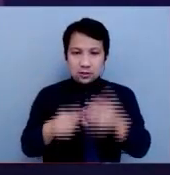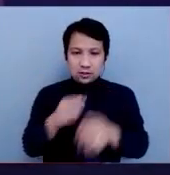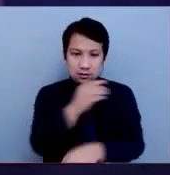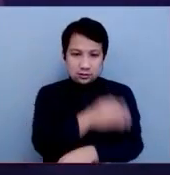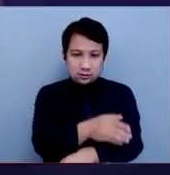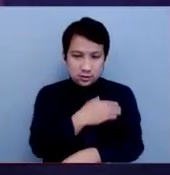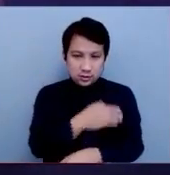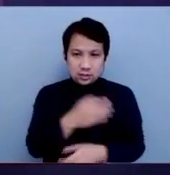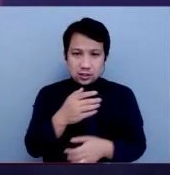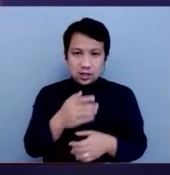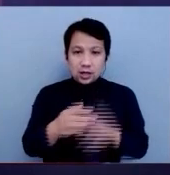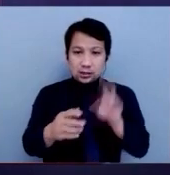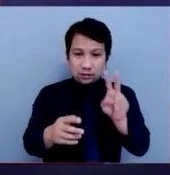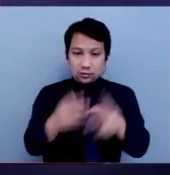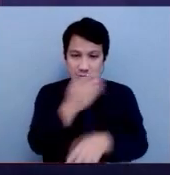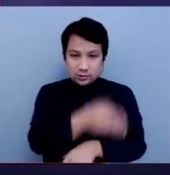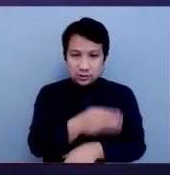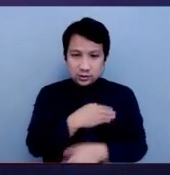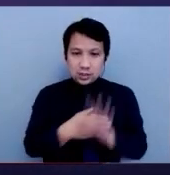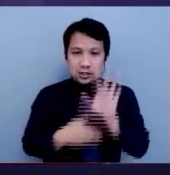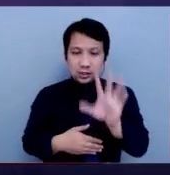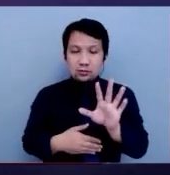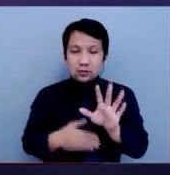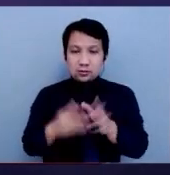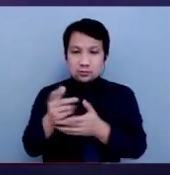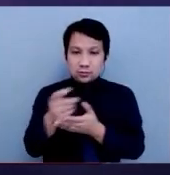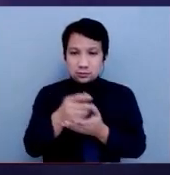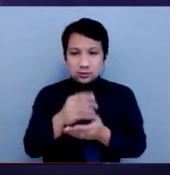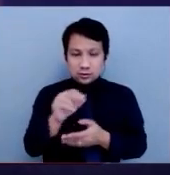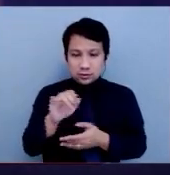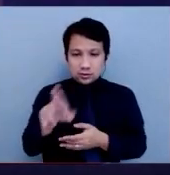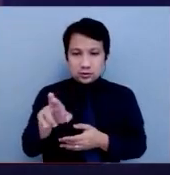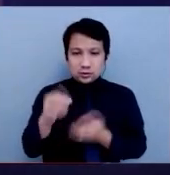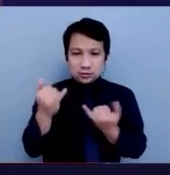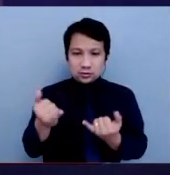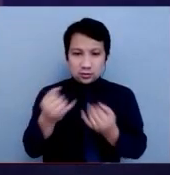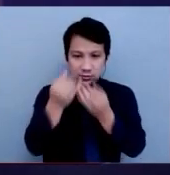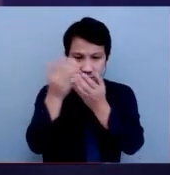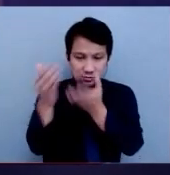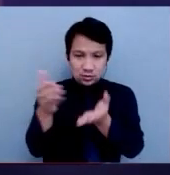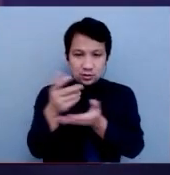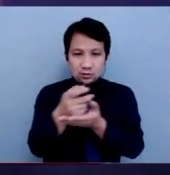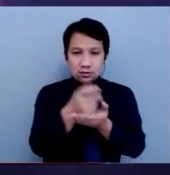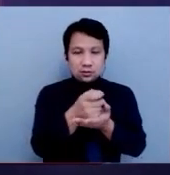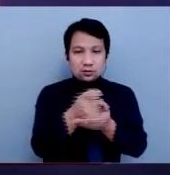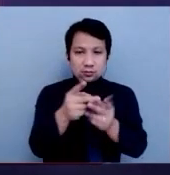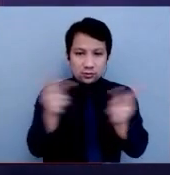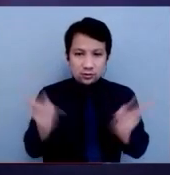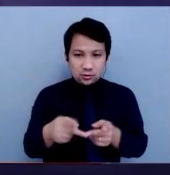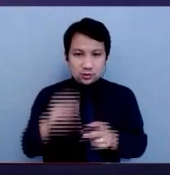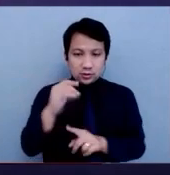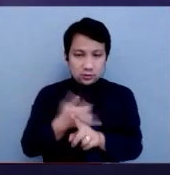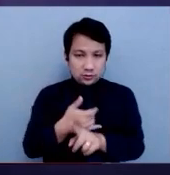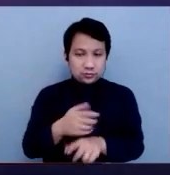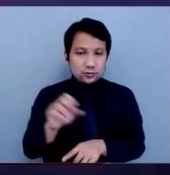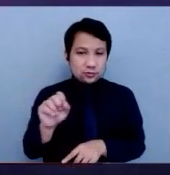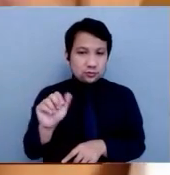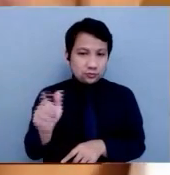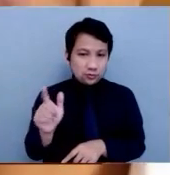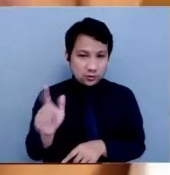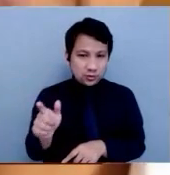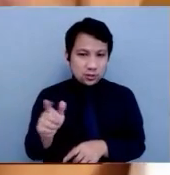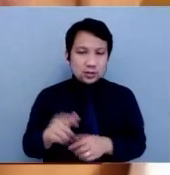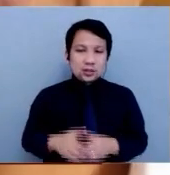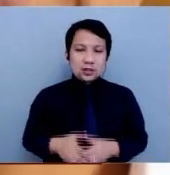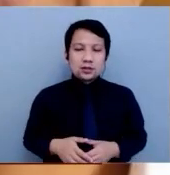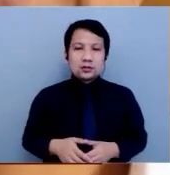ang kasali sa pilot launch ng programa at magsisilbi na ring vaccination site simula January 20.